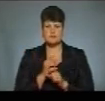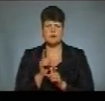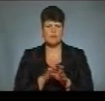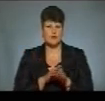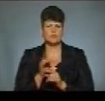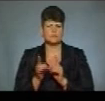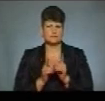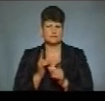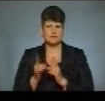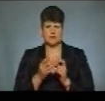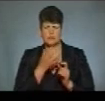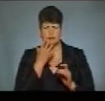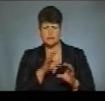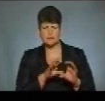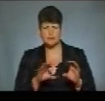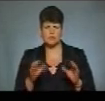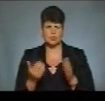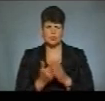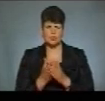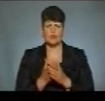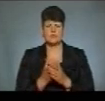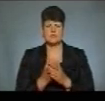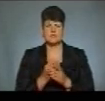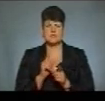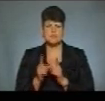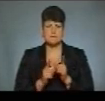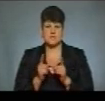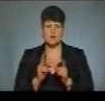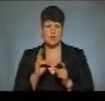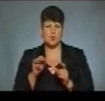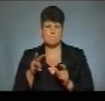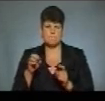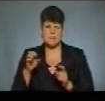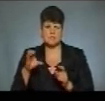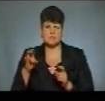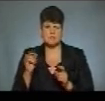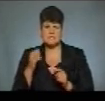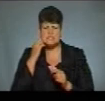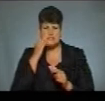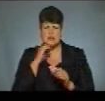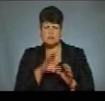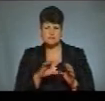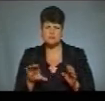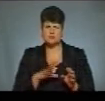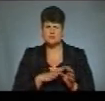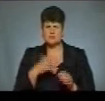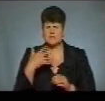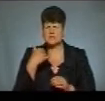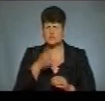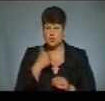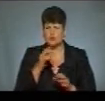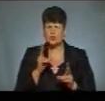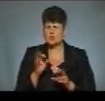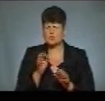камер, робляться нові нерухомі опори, заміна компенсаторів, бо стара траса відстояла вже 50 років, ніхто нічого зовсім